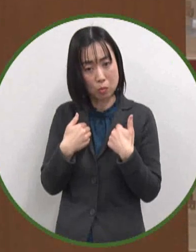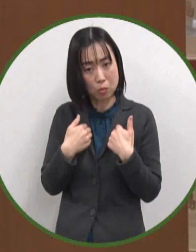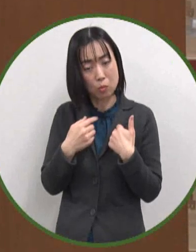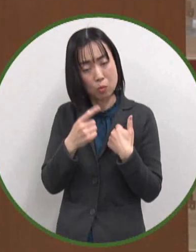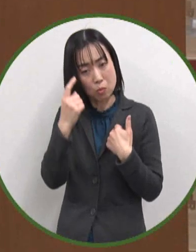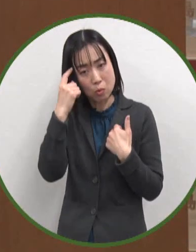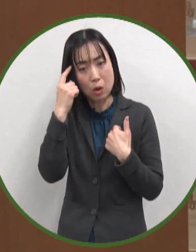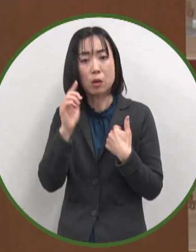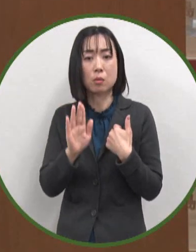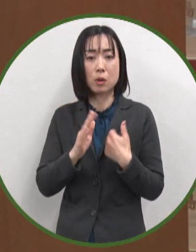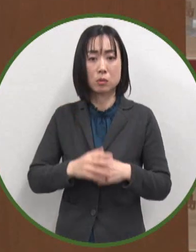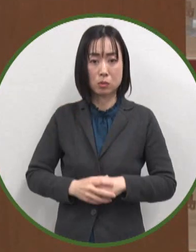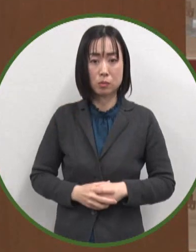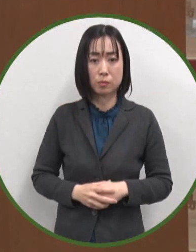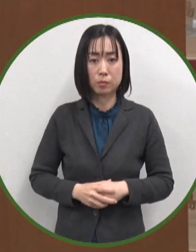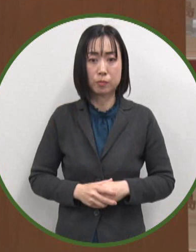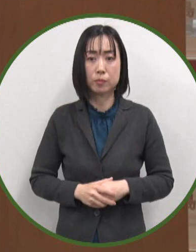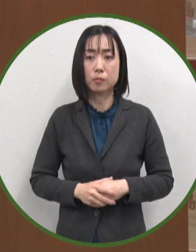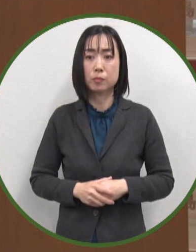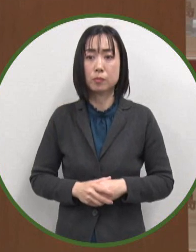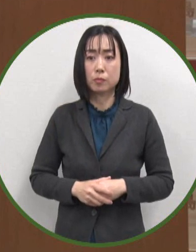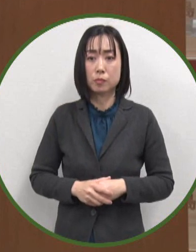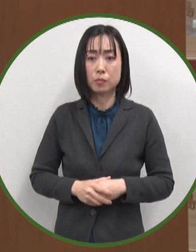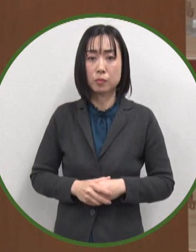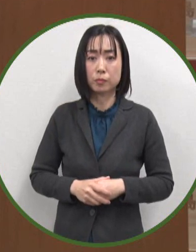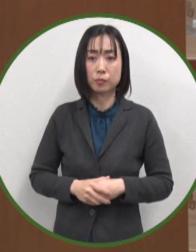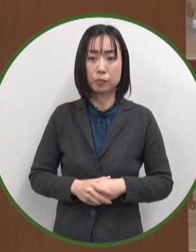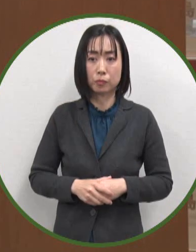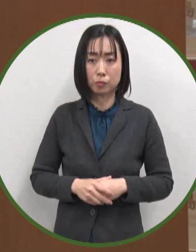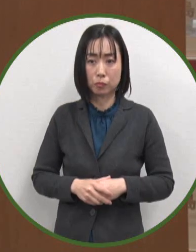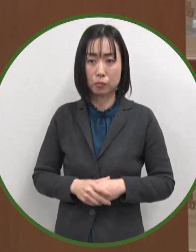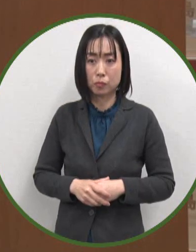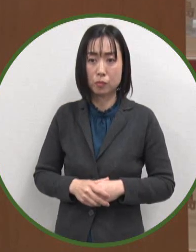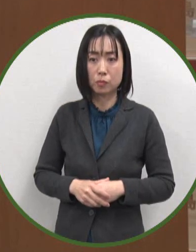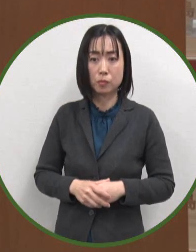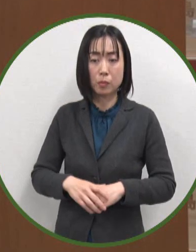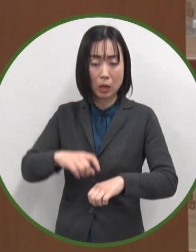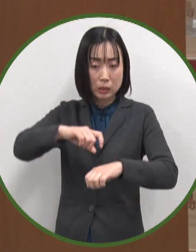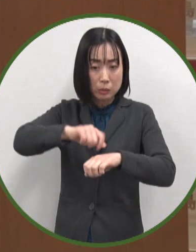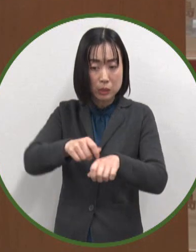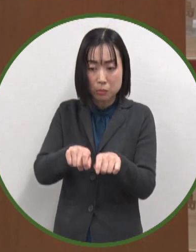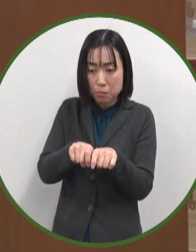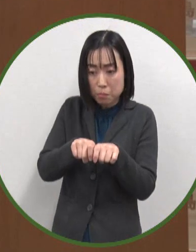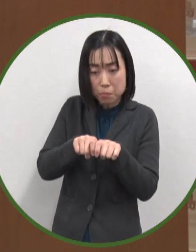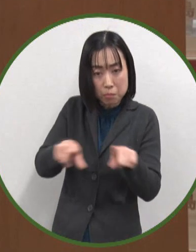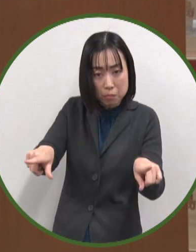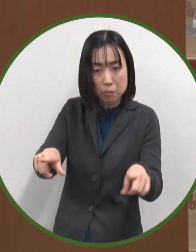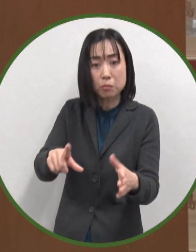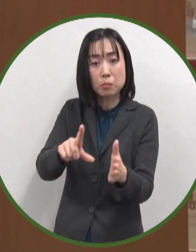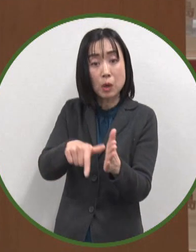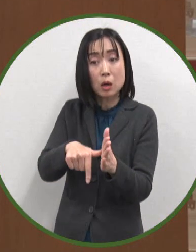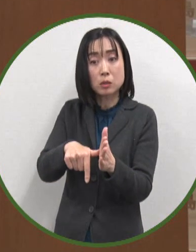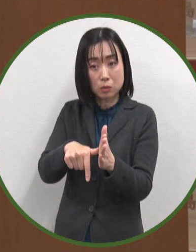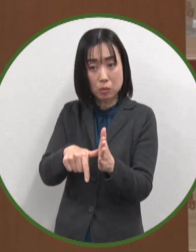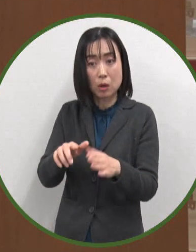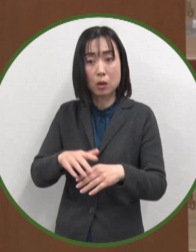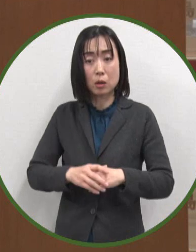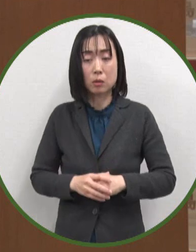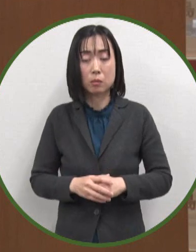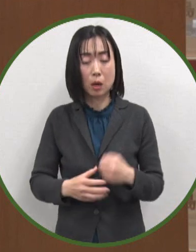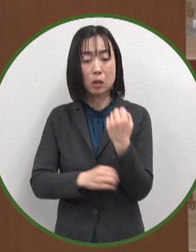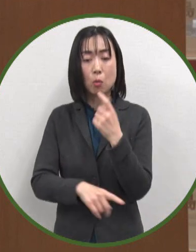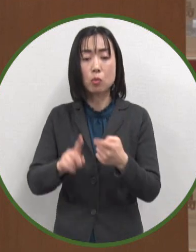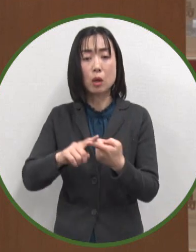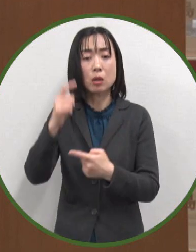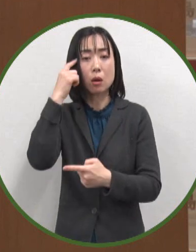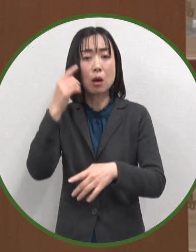つまり具体的にこの厳しいこの制限を行う場合にはですね、やはりこれ我々基本的な考